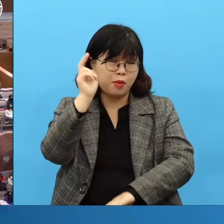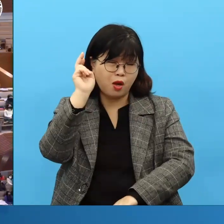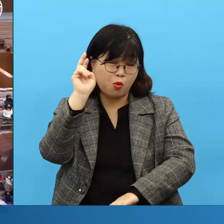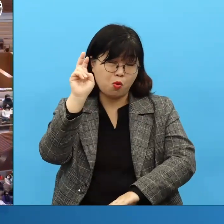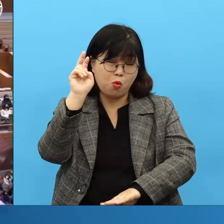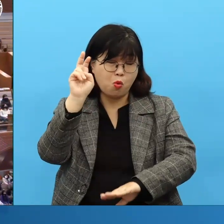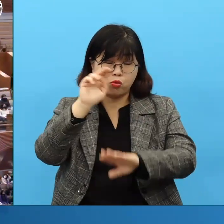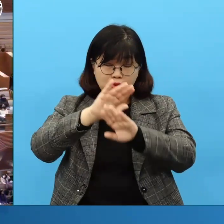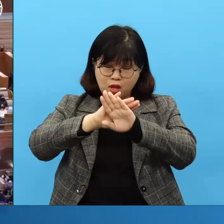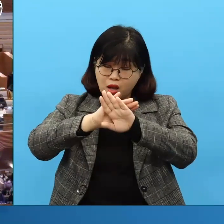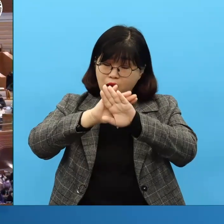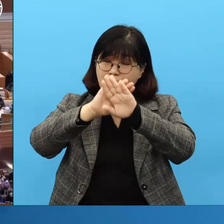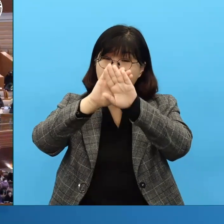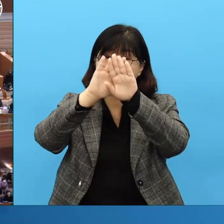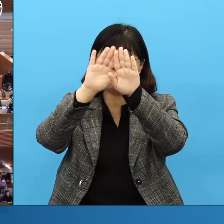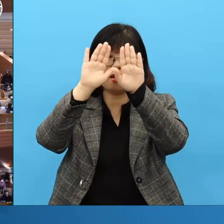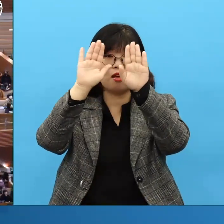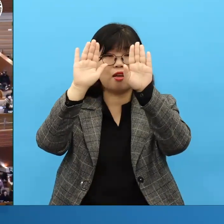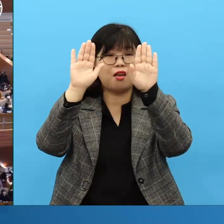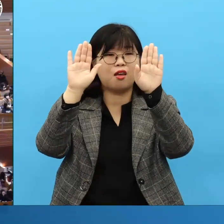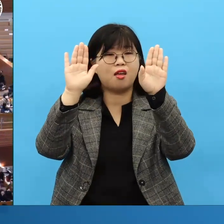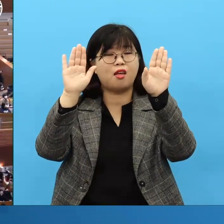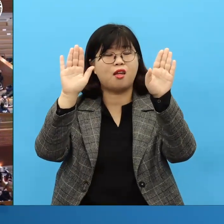높밤의 홍낮에